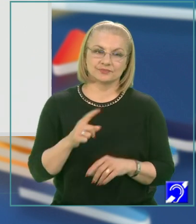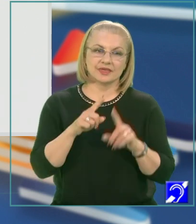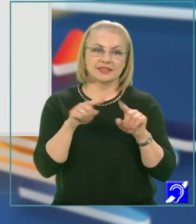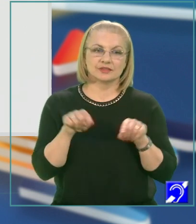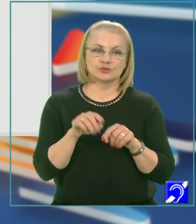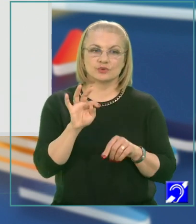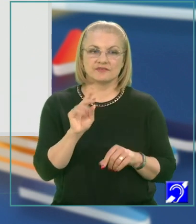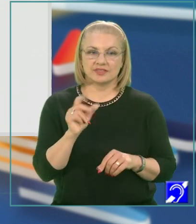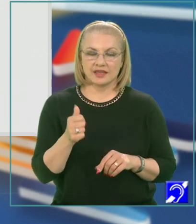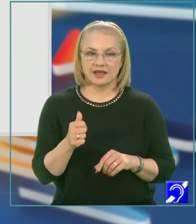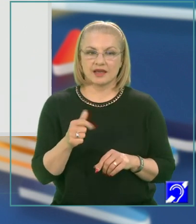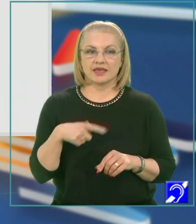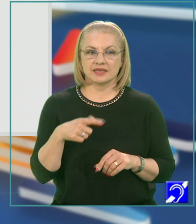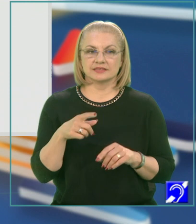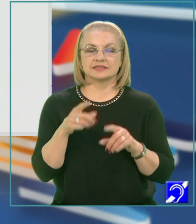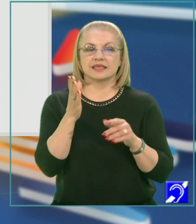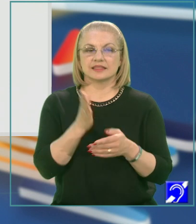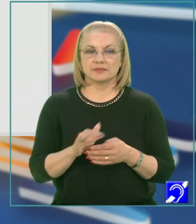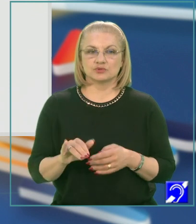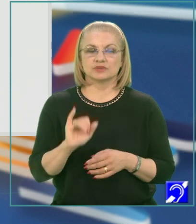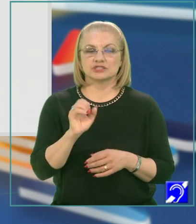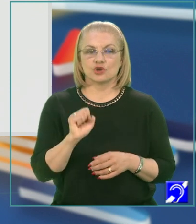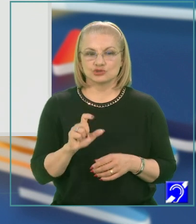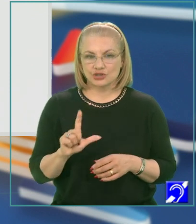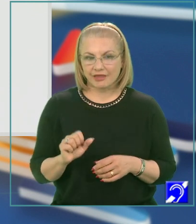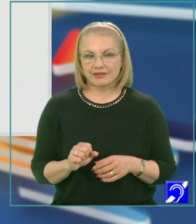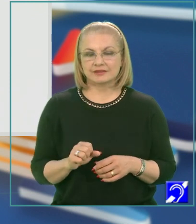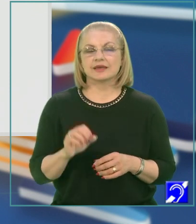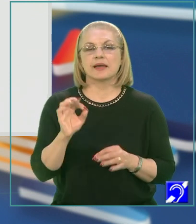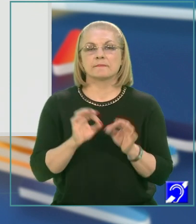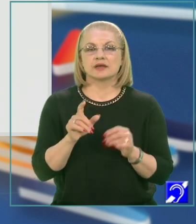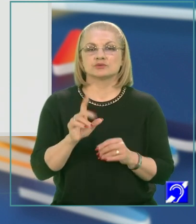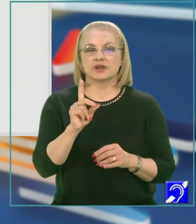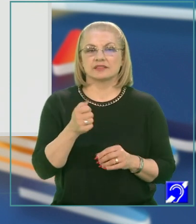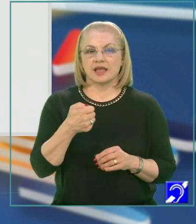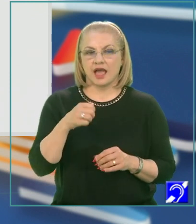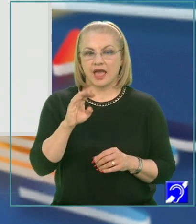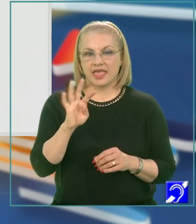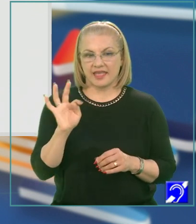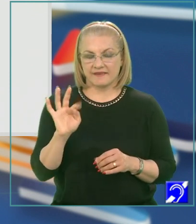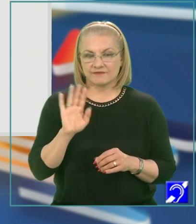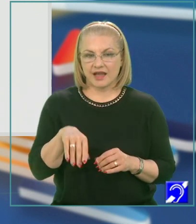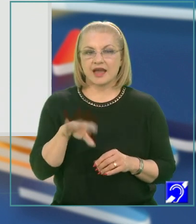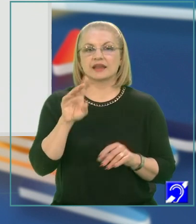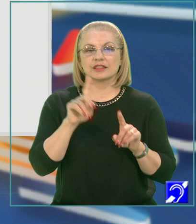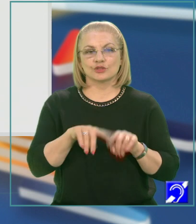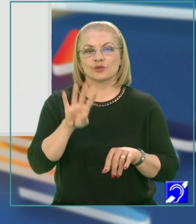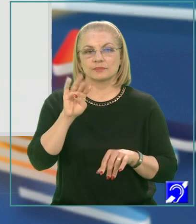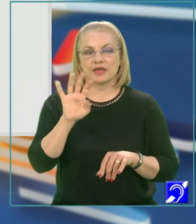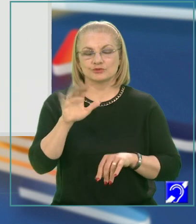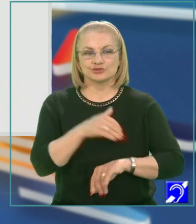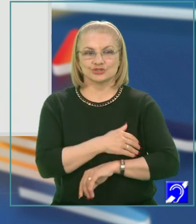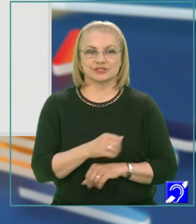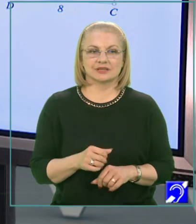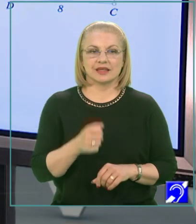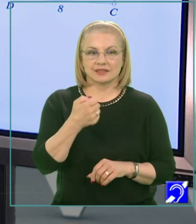FDA, triunghi dreptunghic isoscel. Măsura unghiului DAF are tot 45 de grade. ABCD